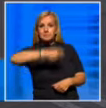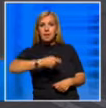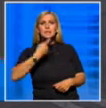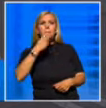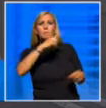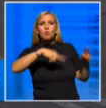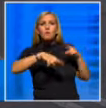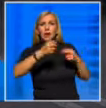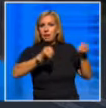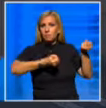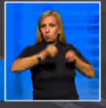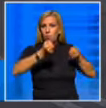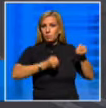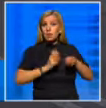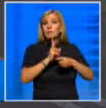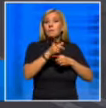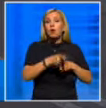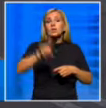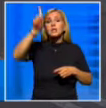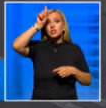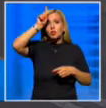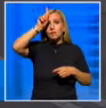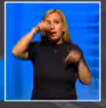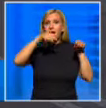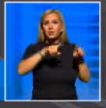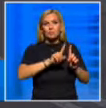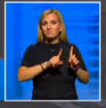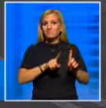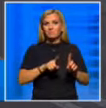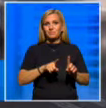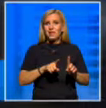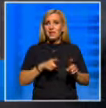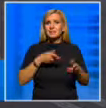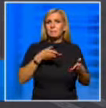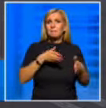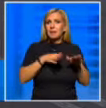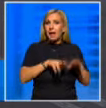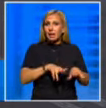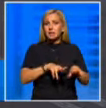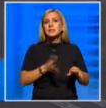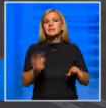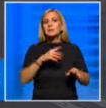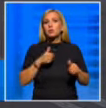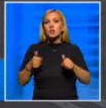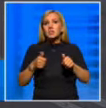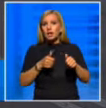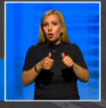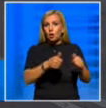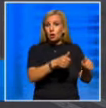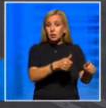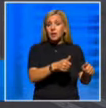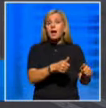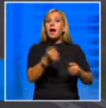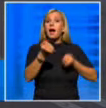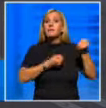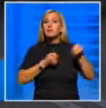лек автомобил на входа на София. Той обаче не се е подчинил и е започнала гонка. Автомобилът се е